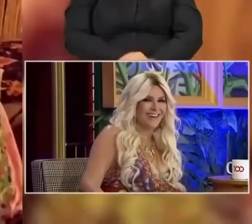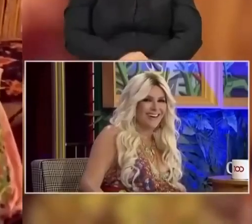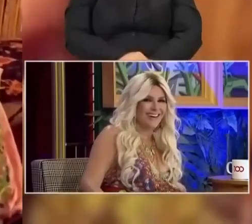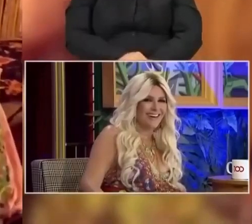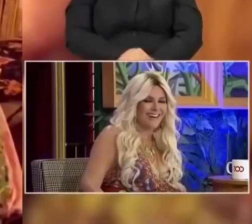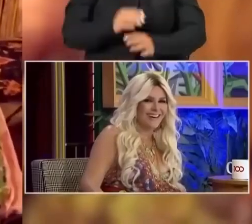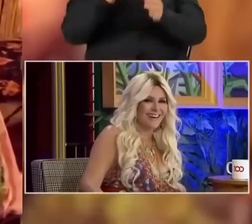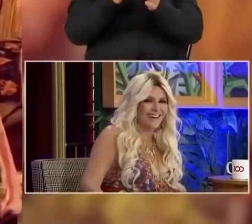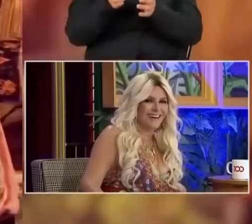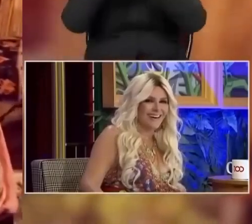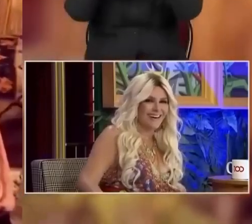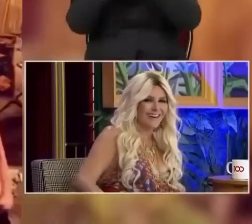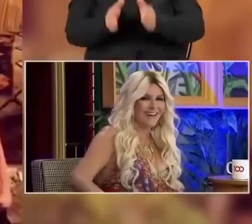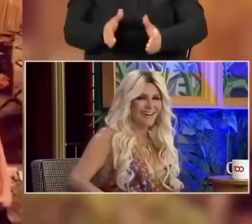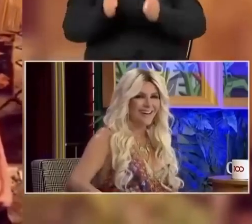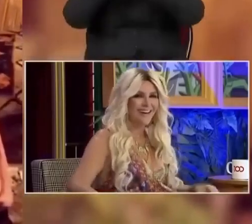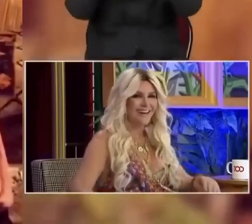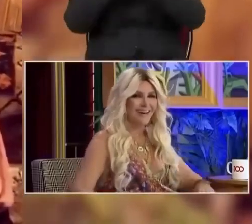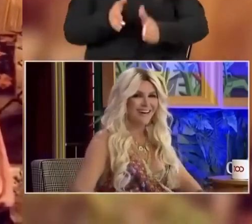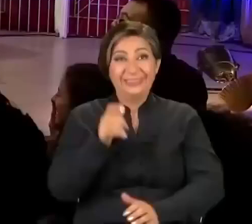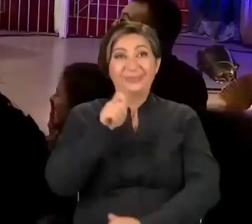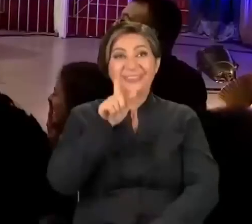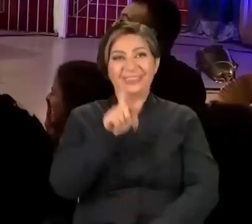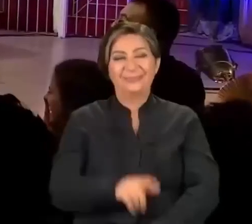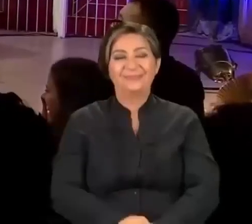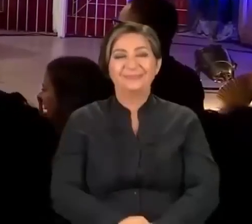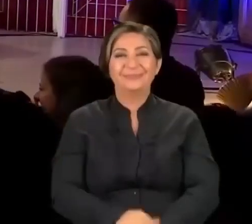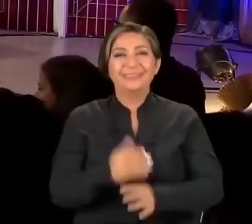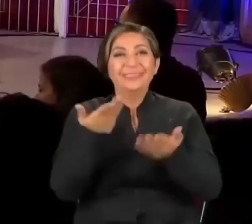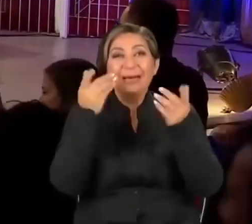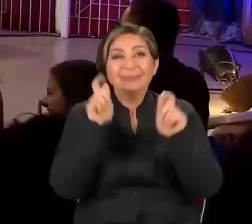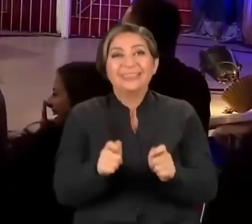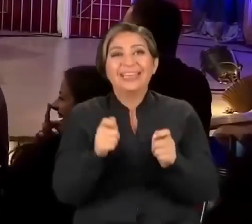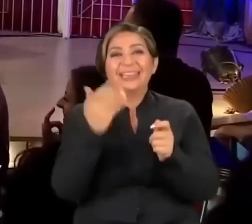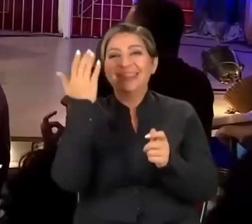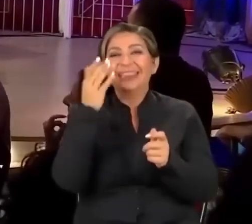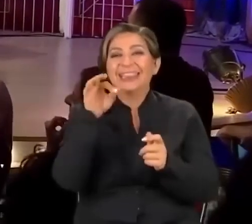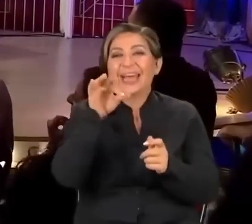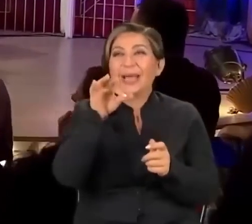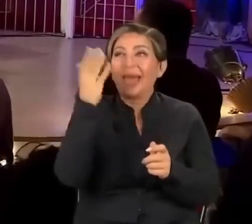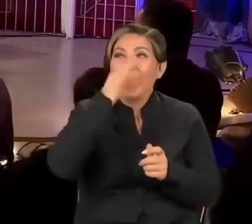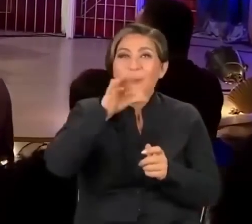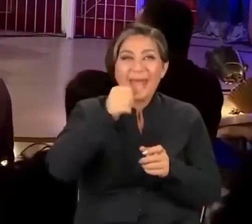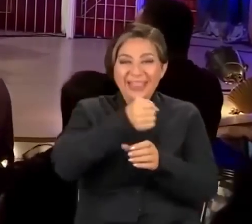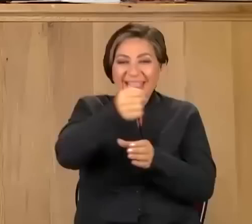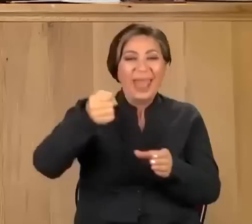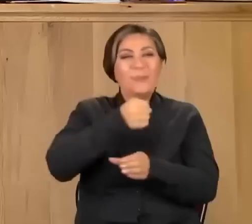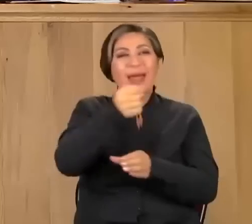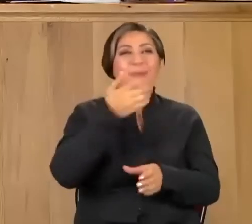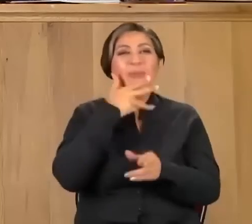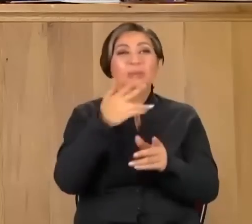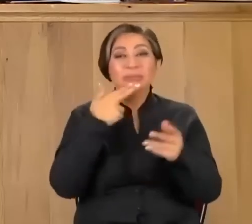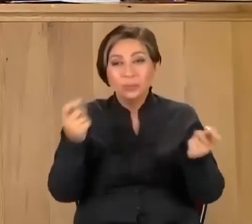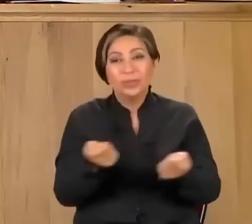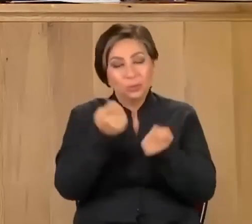Evet. Yukarıdan aşağı, aşağıdan yukarıya slowly slowly. Dur. Ya ne yapsan taze karabiber değirmenine benziyor. Ay. Yani